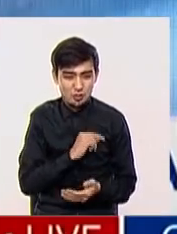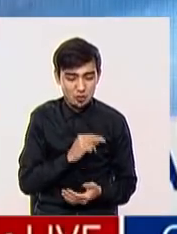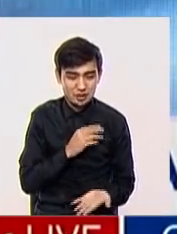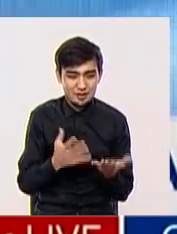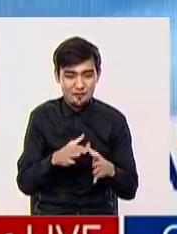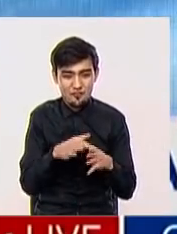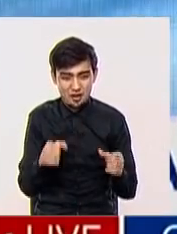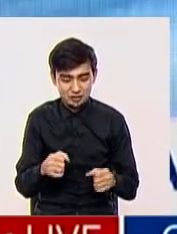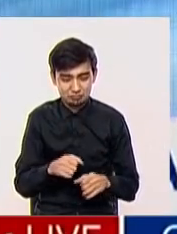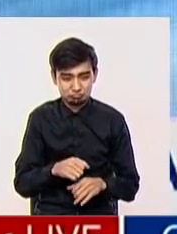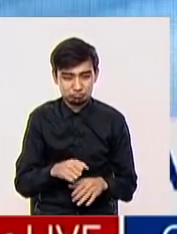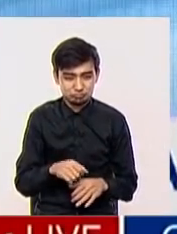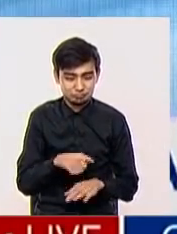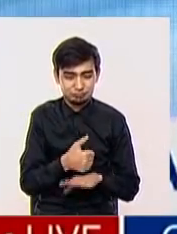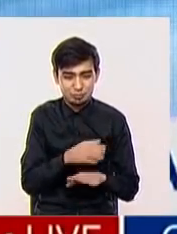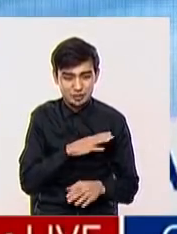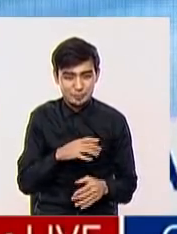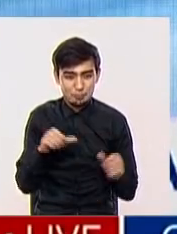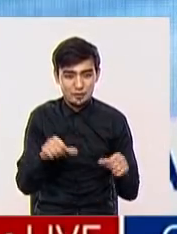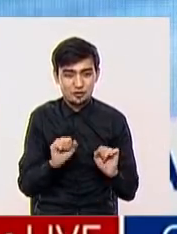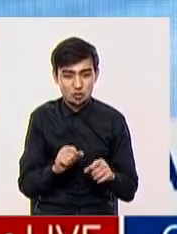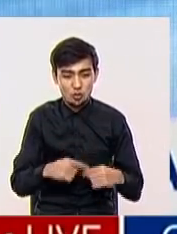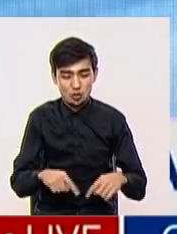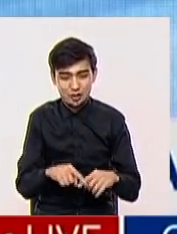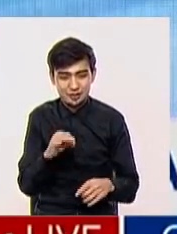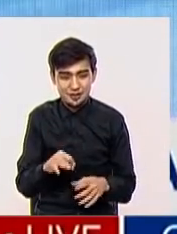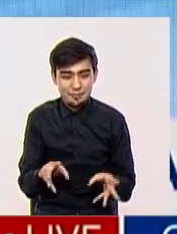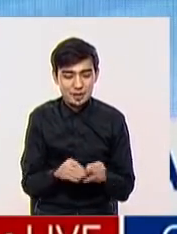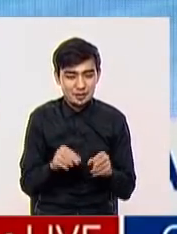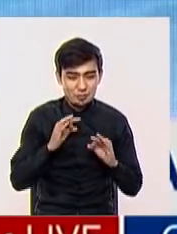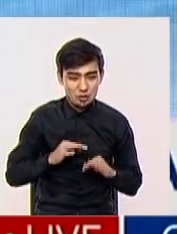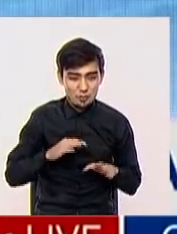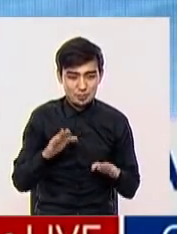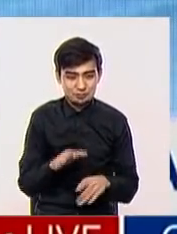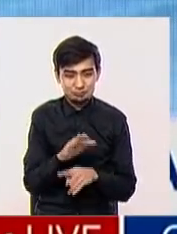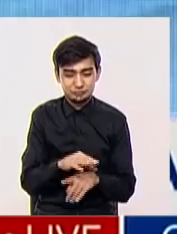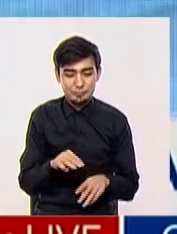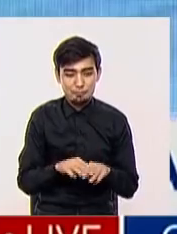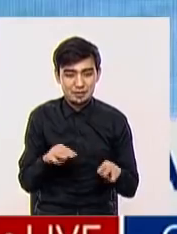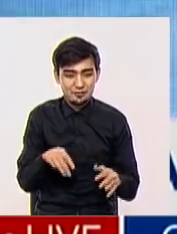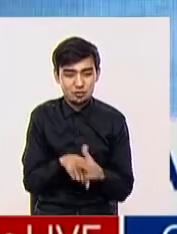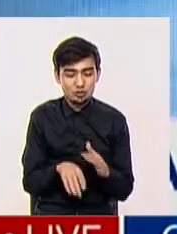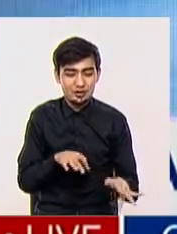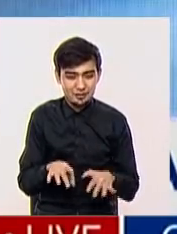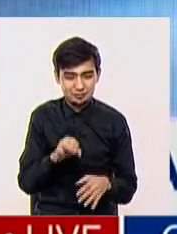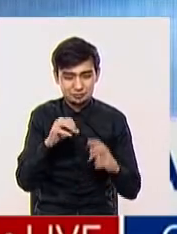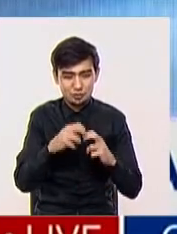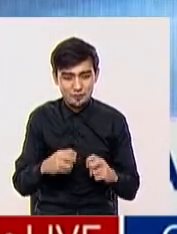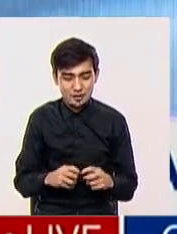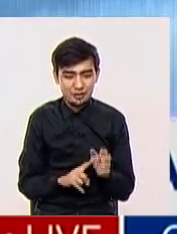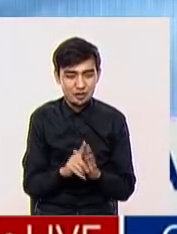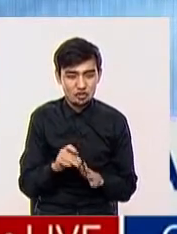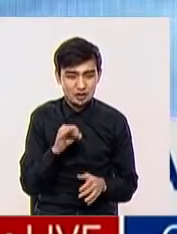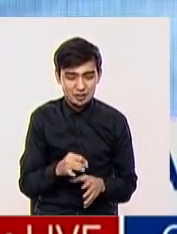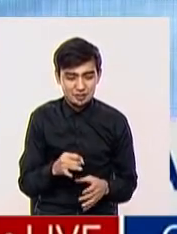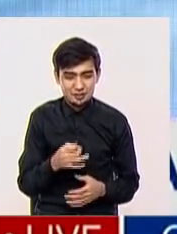превышении власти сотрудниками правоохранительных органов, наряду с органами прокуратуры по поручению министра внутренних дел, проводят проверку и